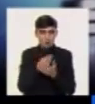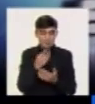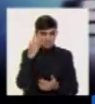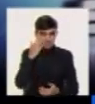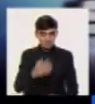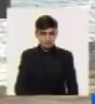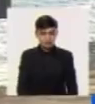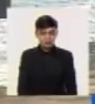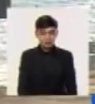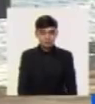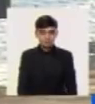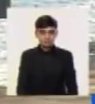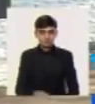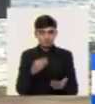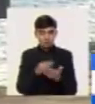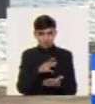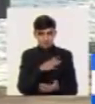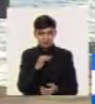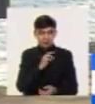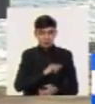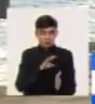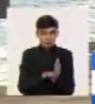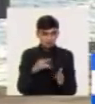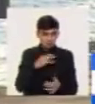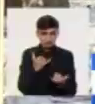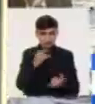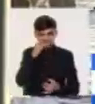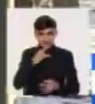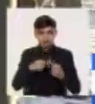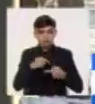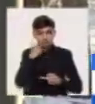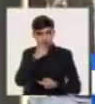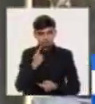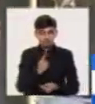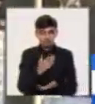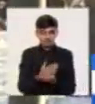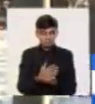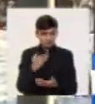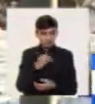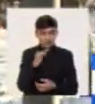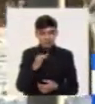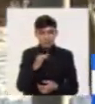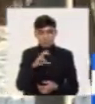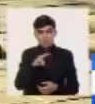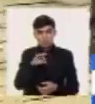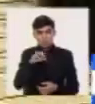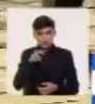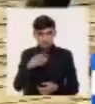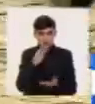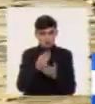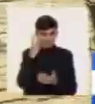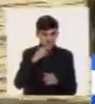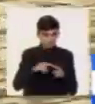көзқарасы. Қымбатшылық пен жұмыссыздық – бұл Қазақстанды келер жылы күтіп тұрған ахуал. Сарапшы Меруерт Махмұтова